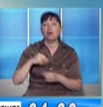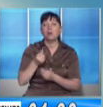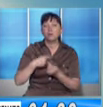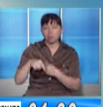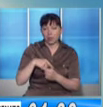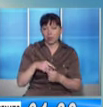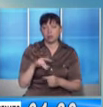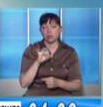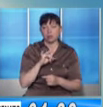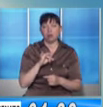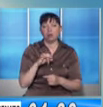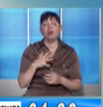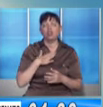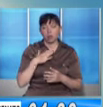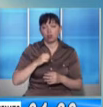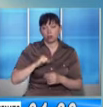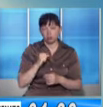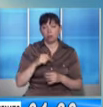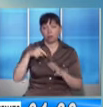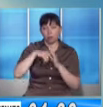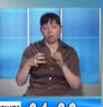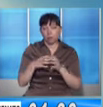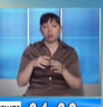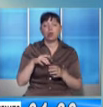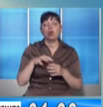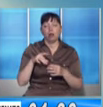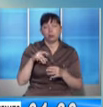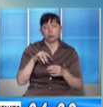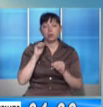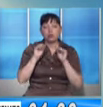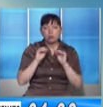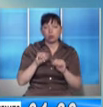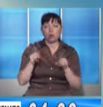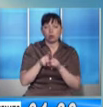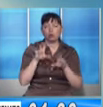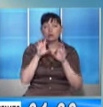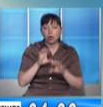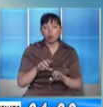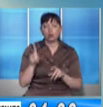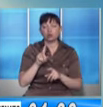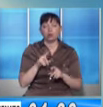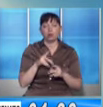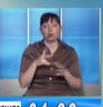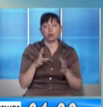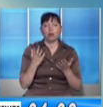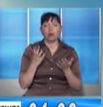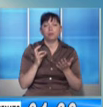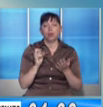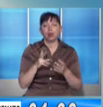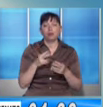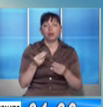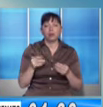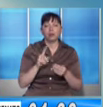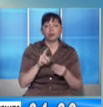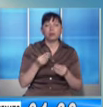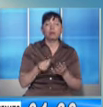a înregistrat un proiect de lege în ideea de a permite companiilor, pe lângă salariu, pe lângă tichetele de masă, să